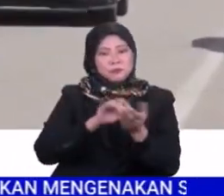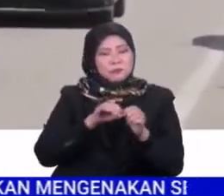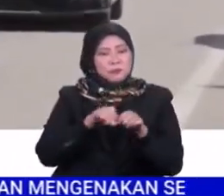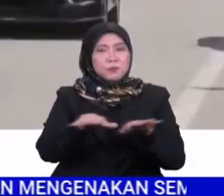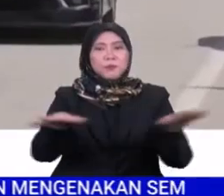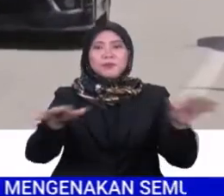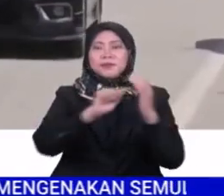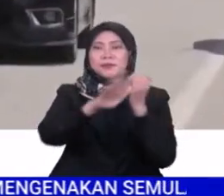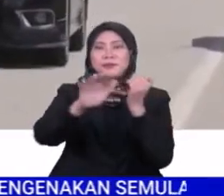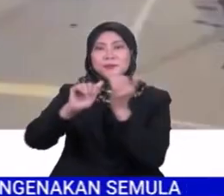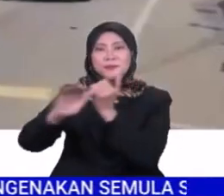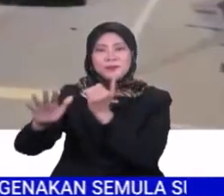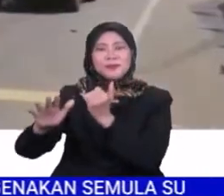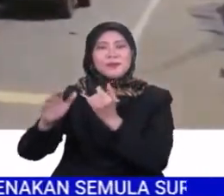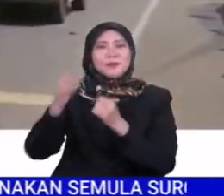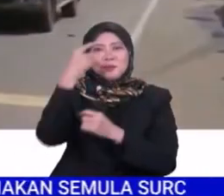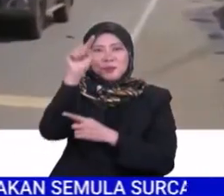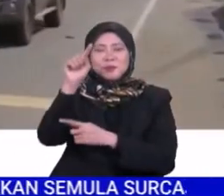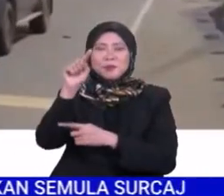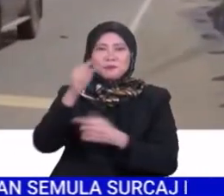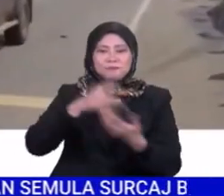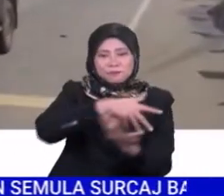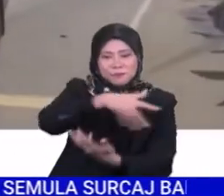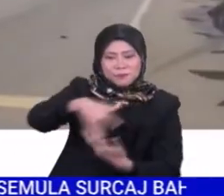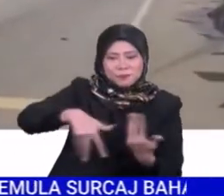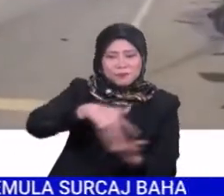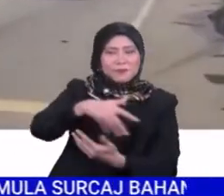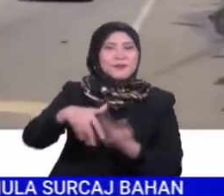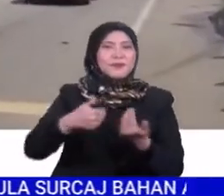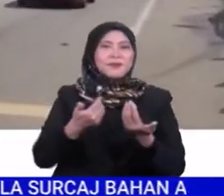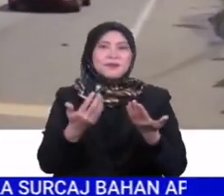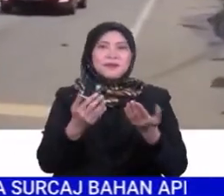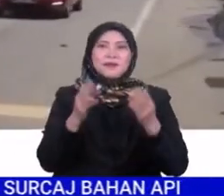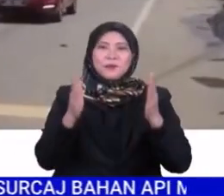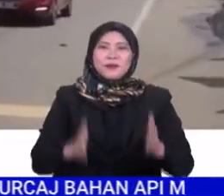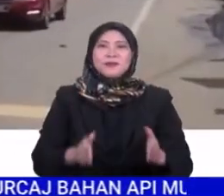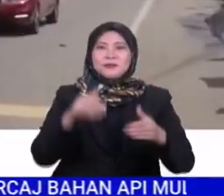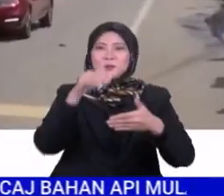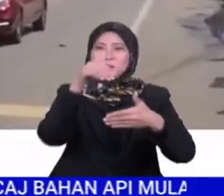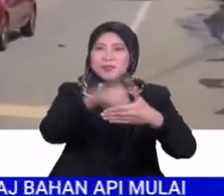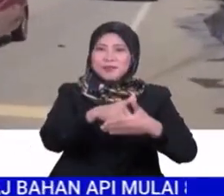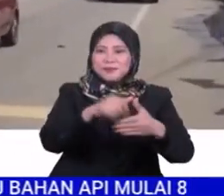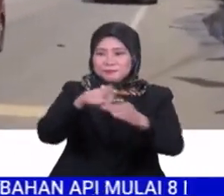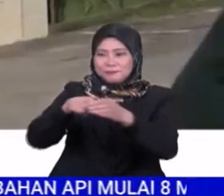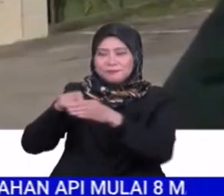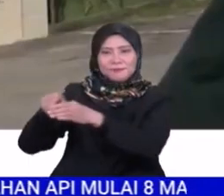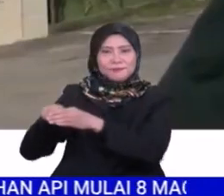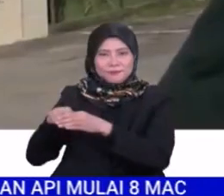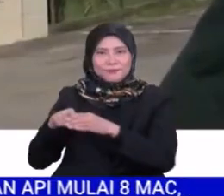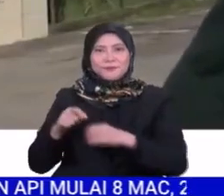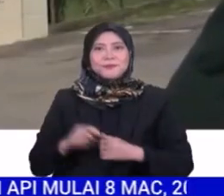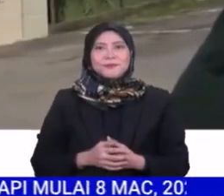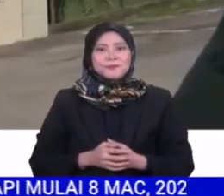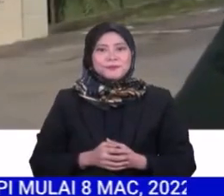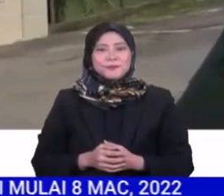untuk berkempen untuk mendekati hati pengundi menerusi platform itu. Kita